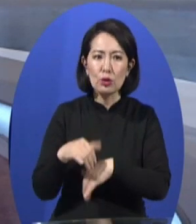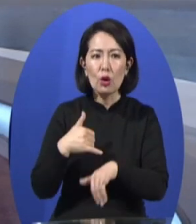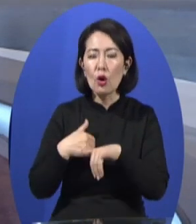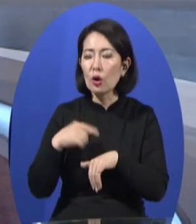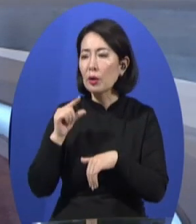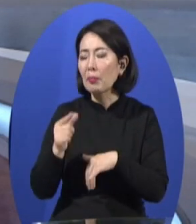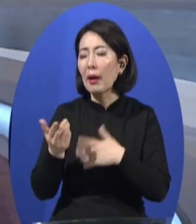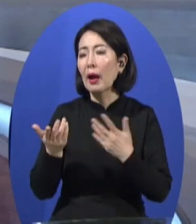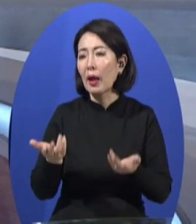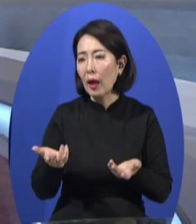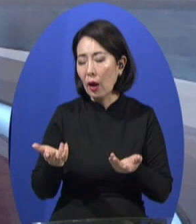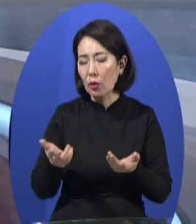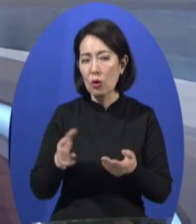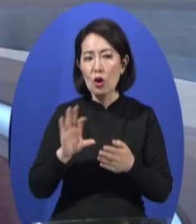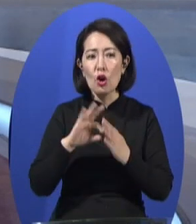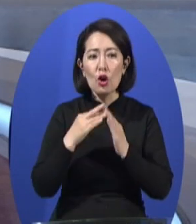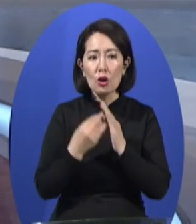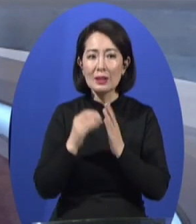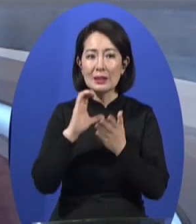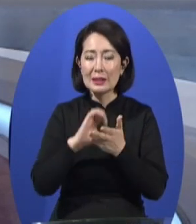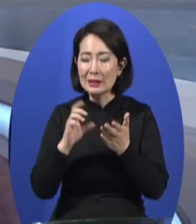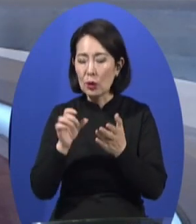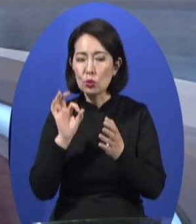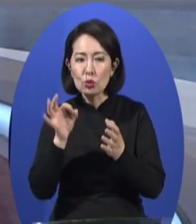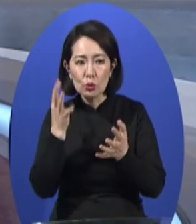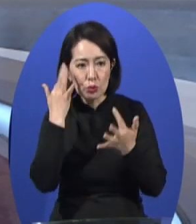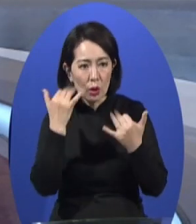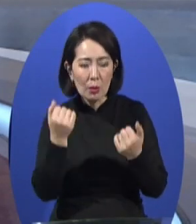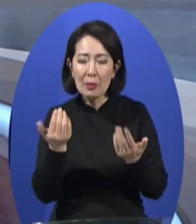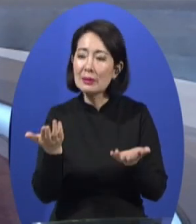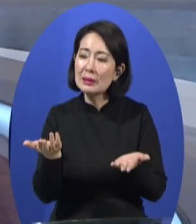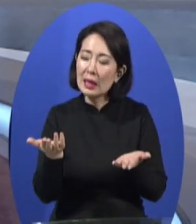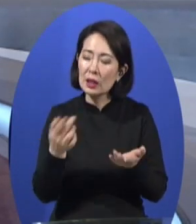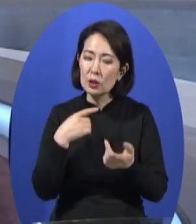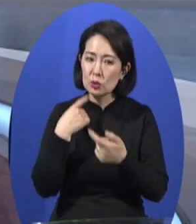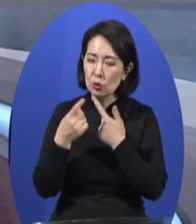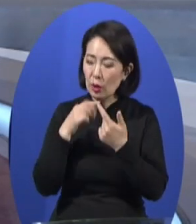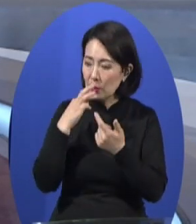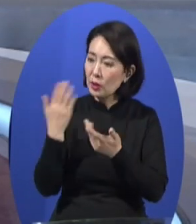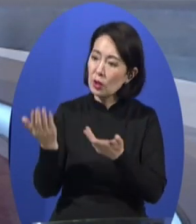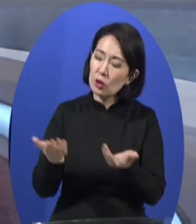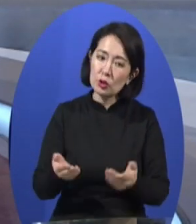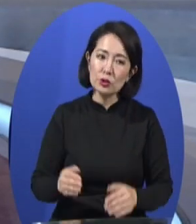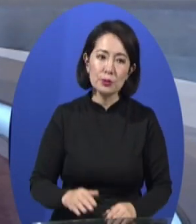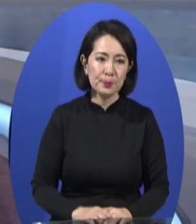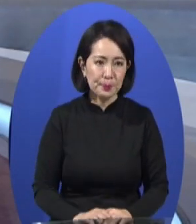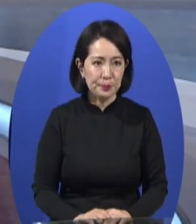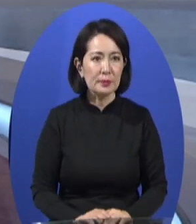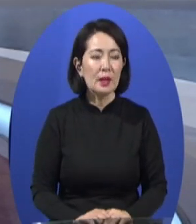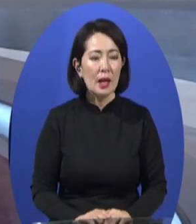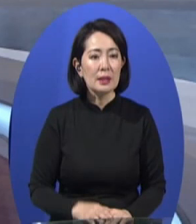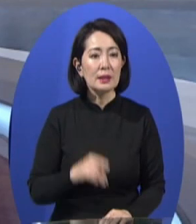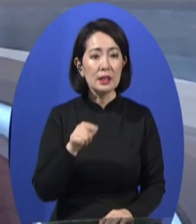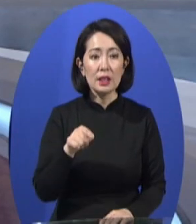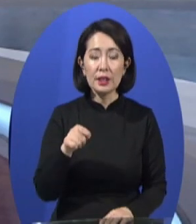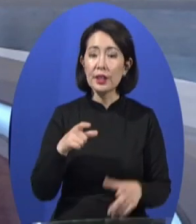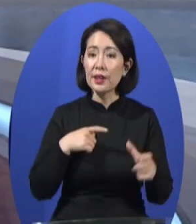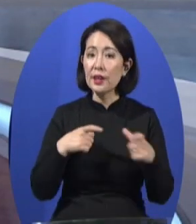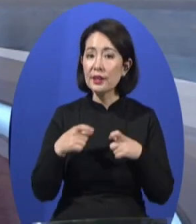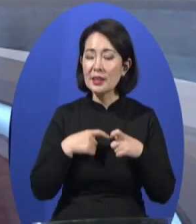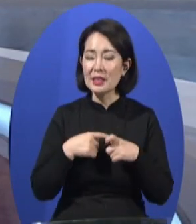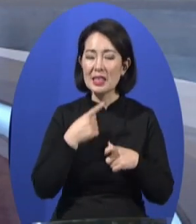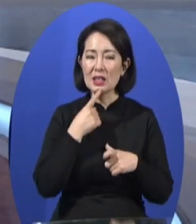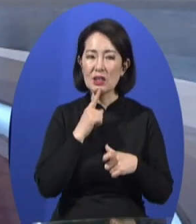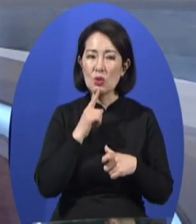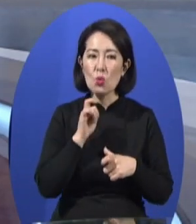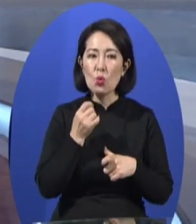багтаа байхын мөн одоо өрхийн санхүүгээ хэрхэн яаж зөв зохион байгуулах ёстой энэ тал дээр үзэгчтэй мэдээлэхгүй юу? Тэгэхээр энэ эдийн засгийн хүндрэл